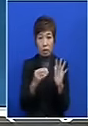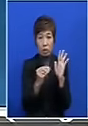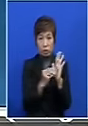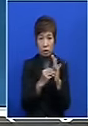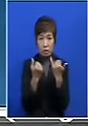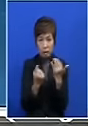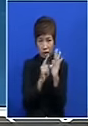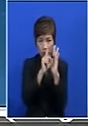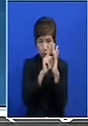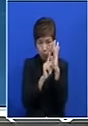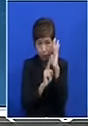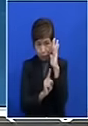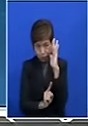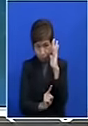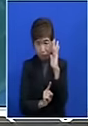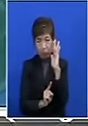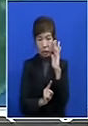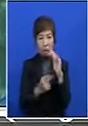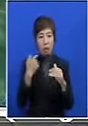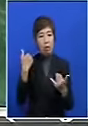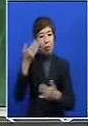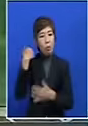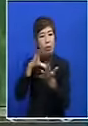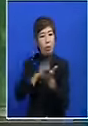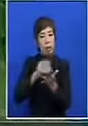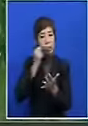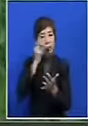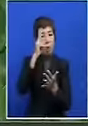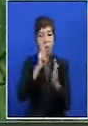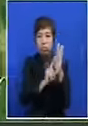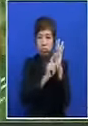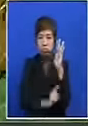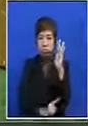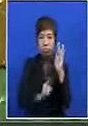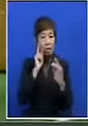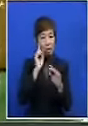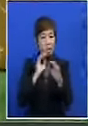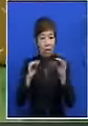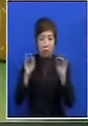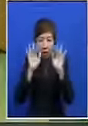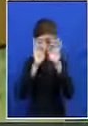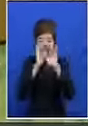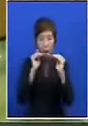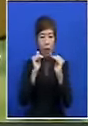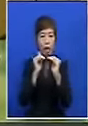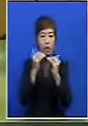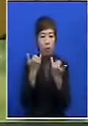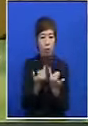รุงเทพมหานครทำสถิติลดต่ำเป็นประวัติการ2วันติดกันนะครับอุณหภูมินั้นใกล้เคียงกันครับสำหรับวัน